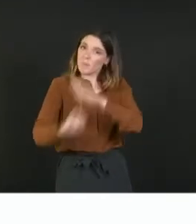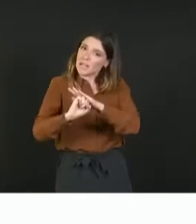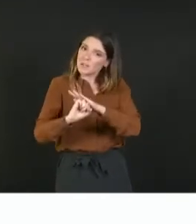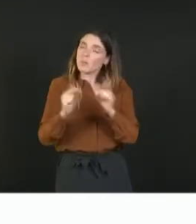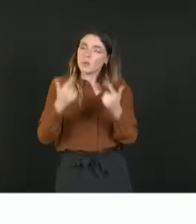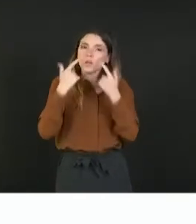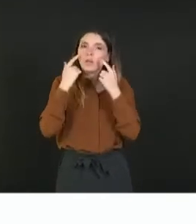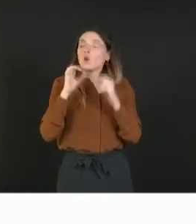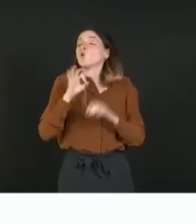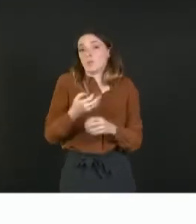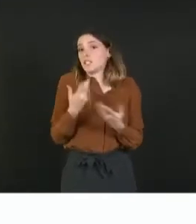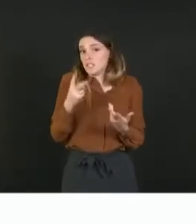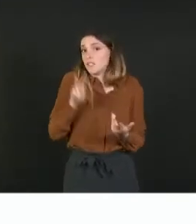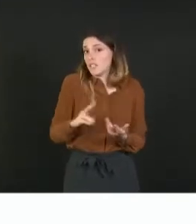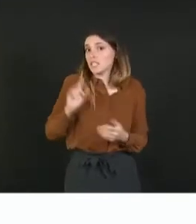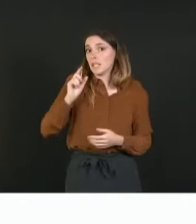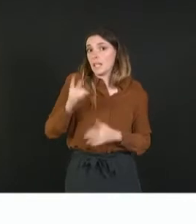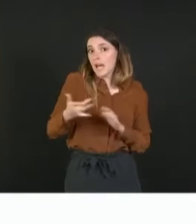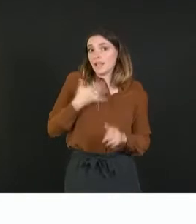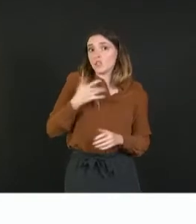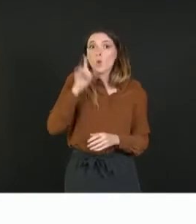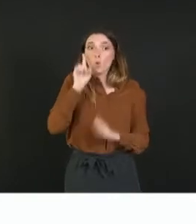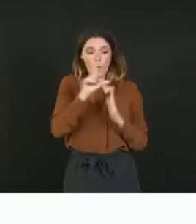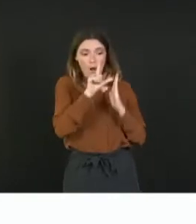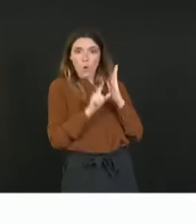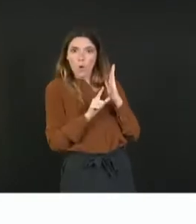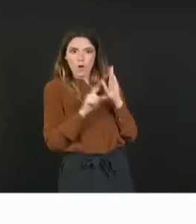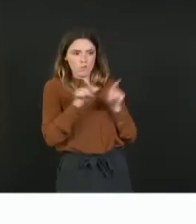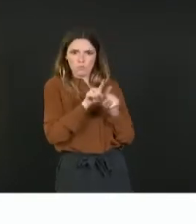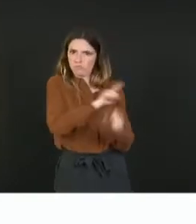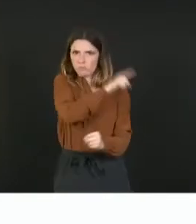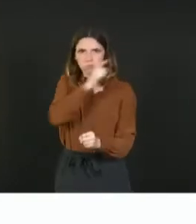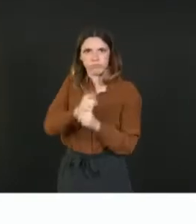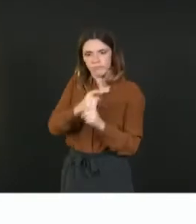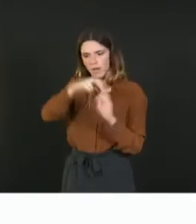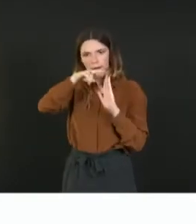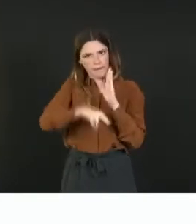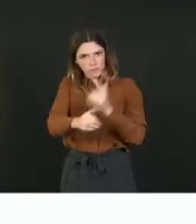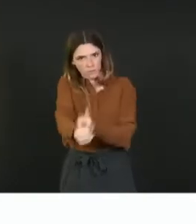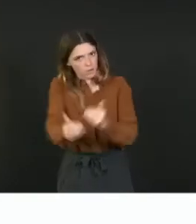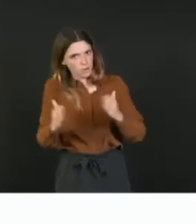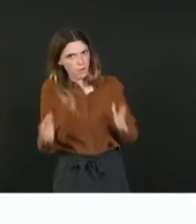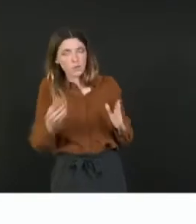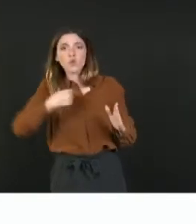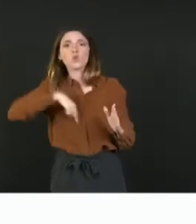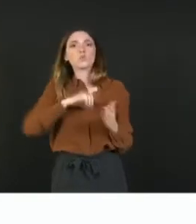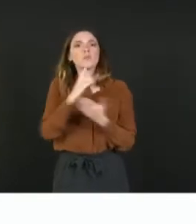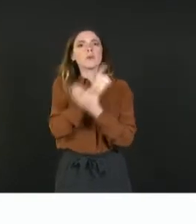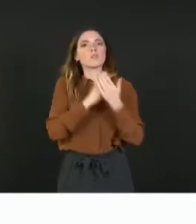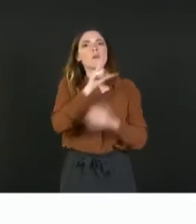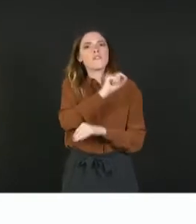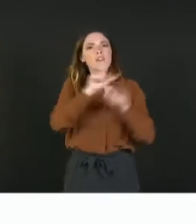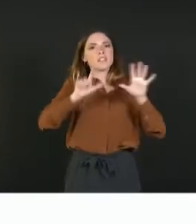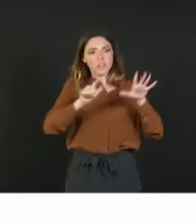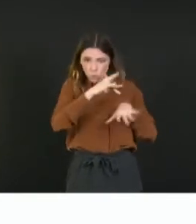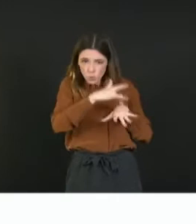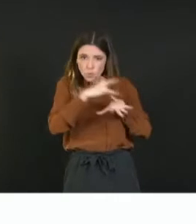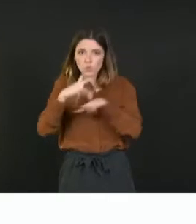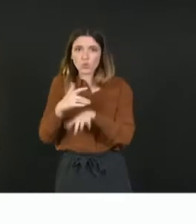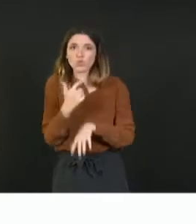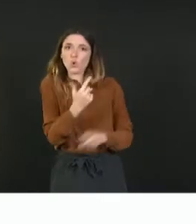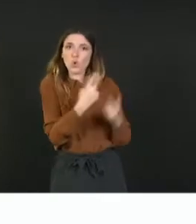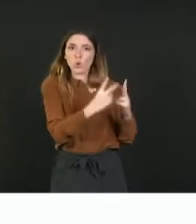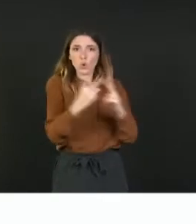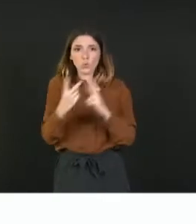démarche intéressante parce qu'effectivement, ça fixe des règles. Et des communes, puisqu'on a eu deux communes dans l'heure qui l'ont fait, peuvent signer,